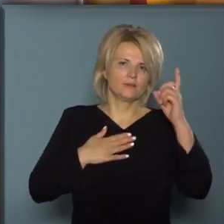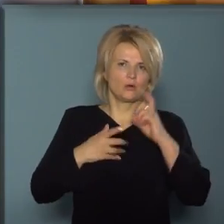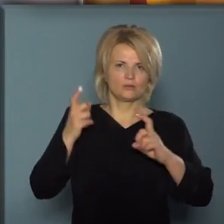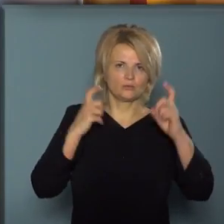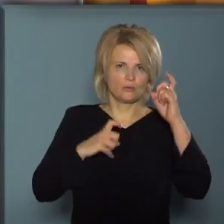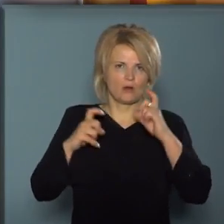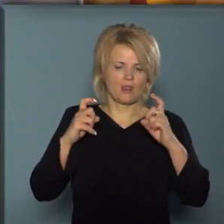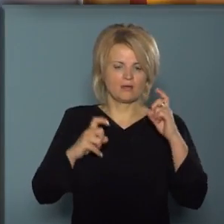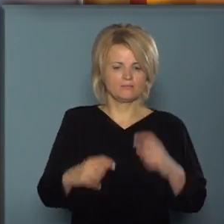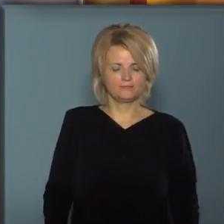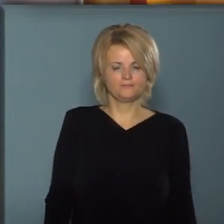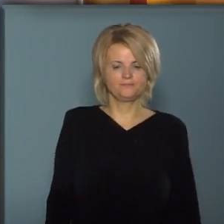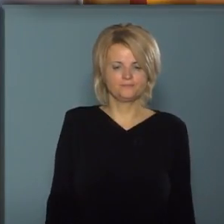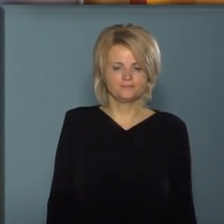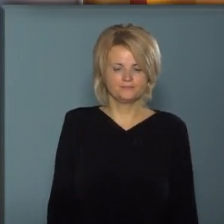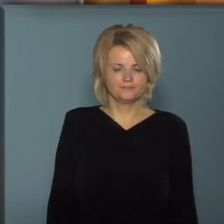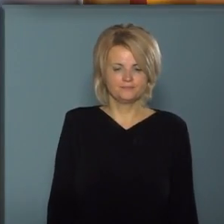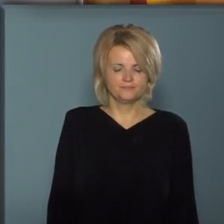Én azt gondolom, hogy